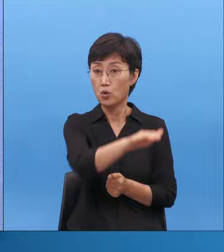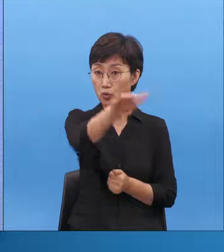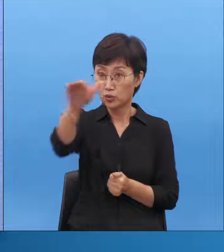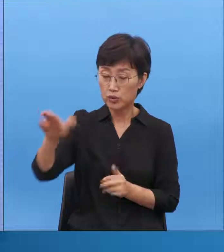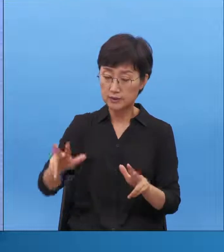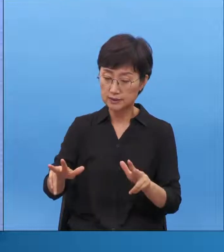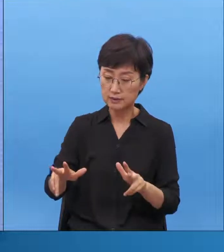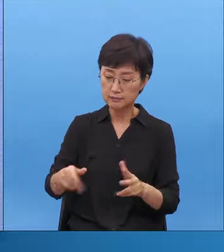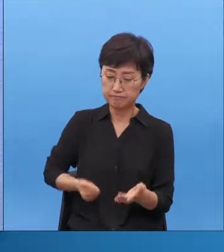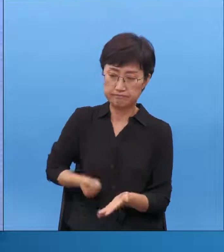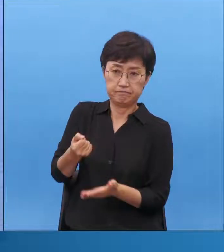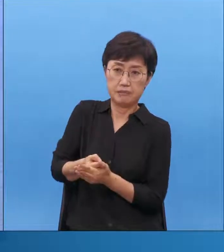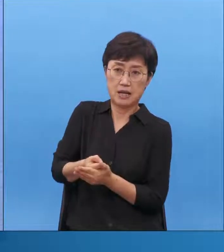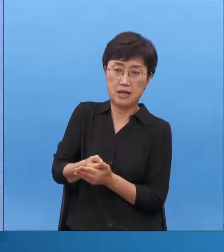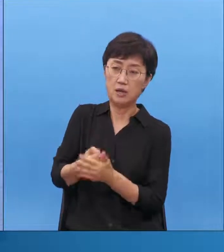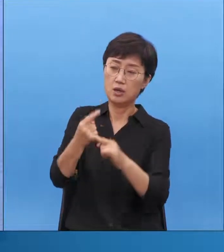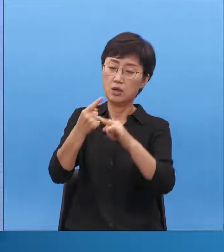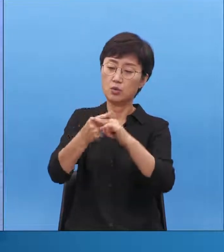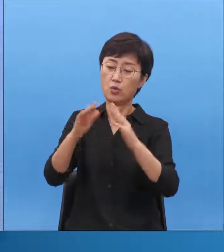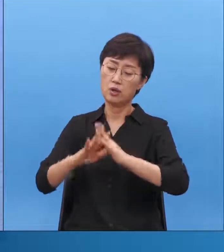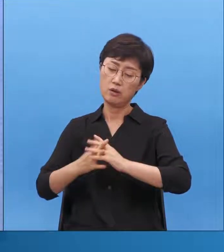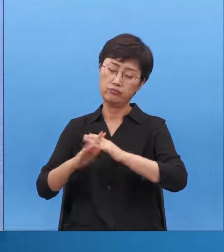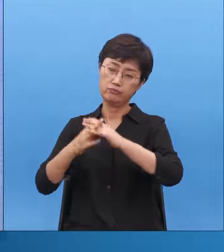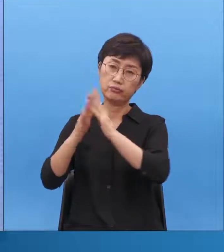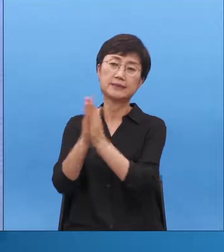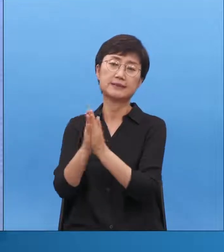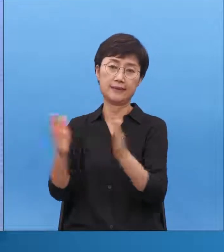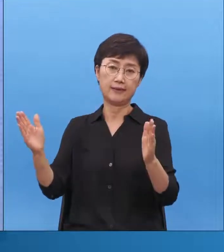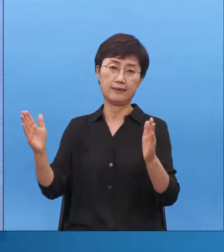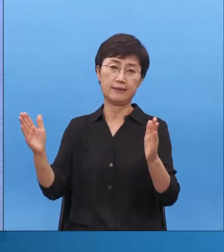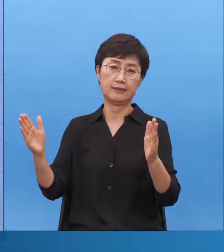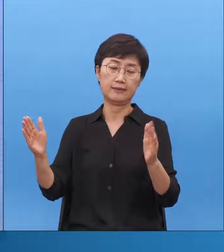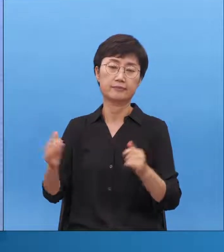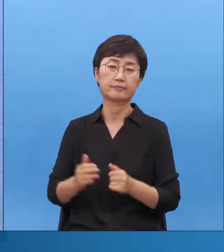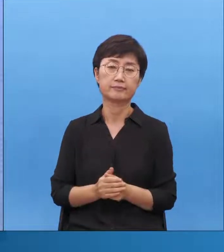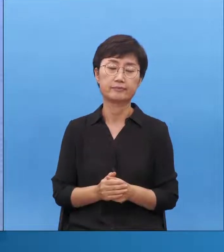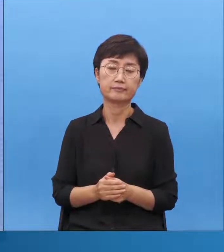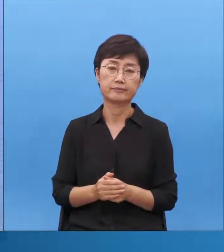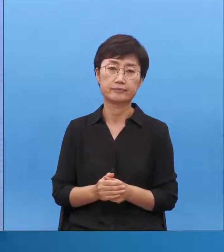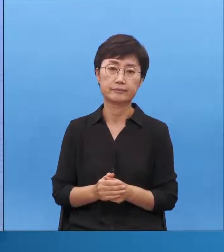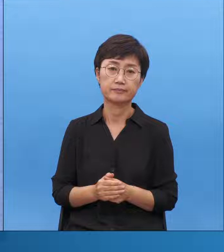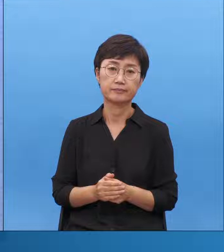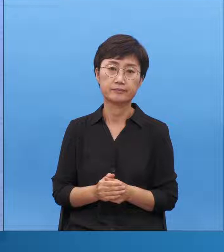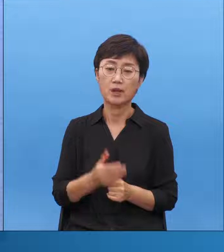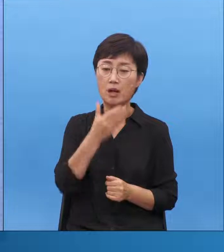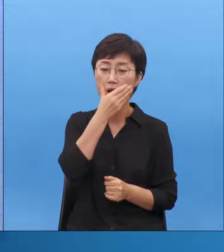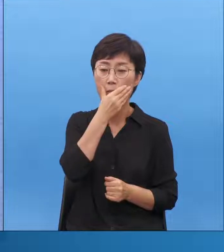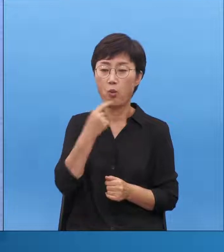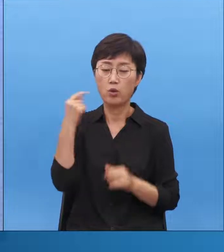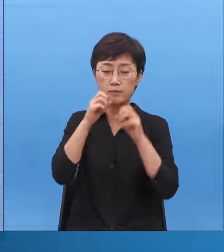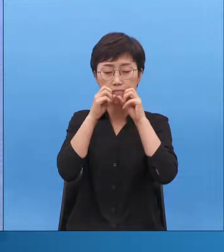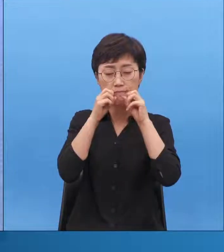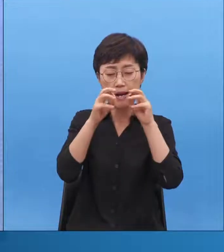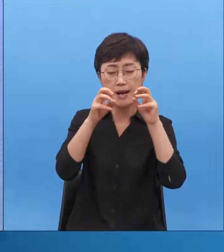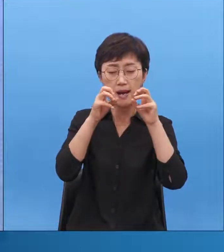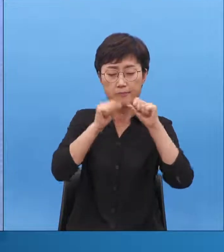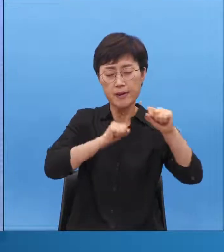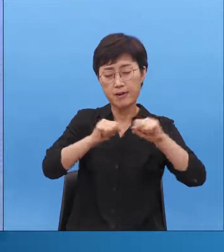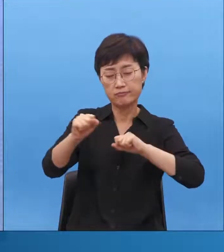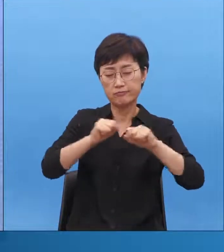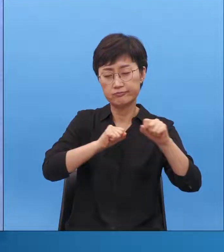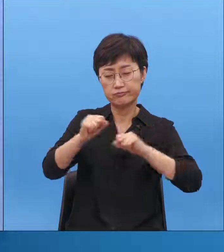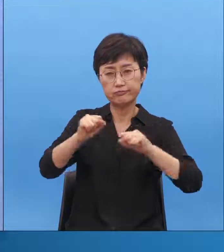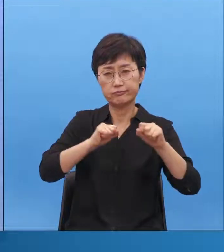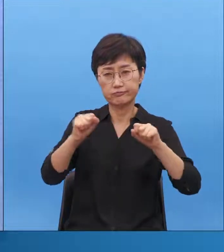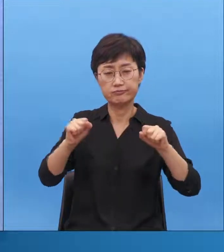작정도 시작됩니다. And we will start all our pledge offerings as well as prayer for the church construction. 복음 운동을 시작했던 전 세계가